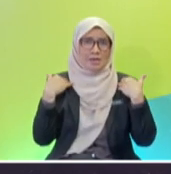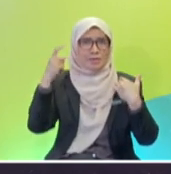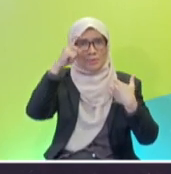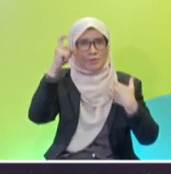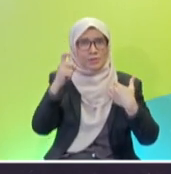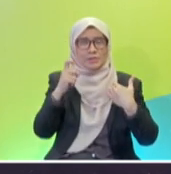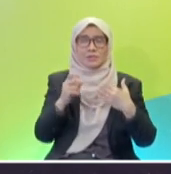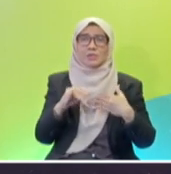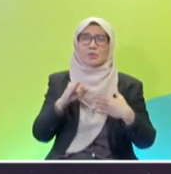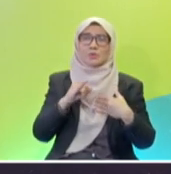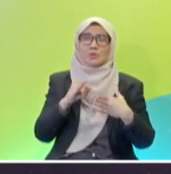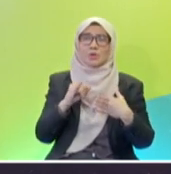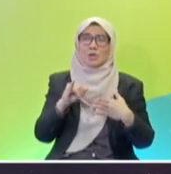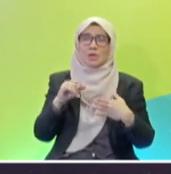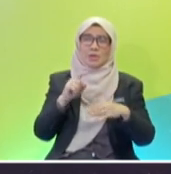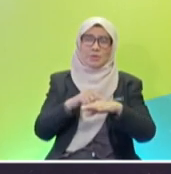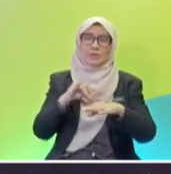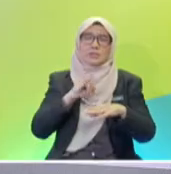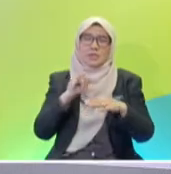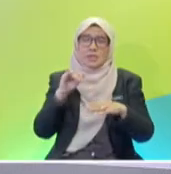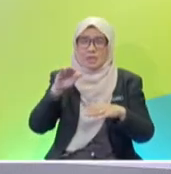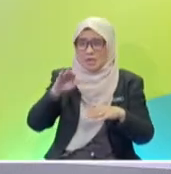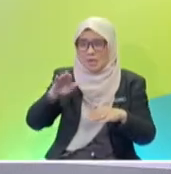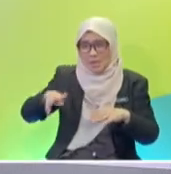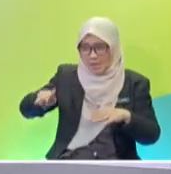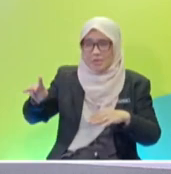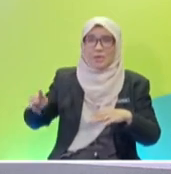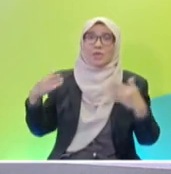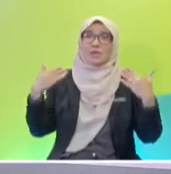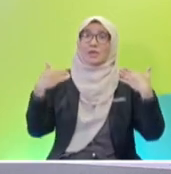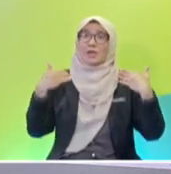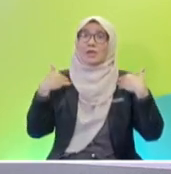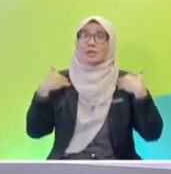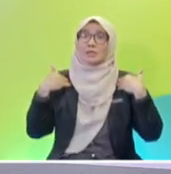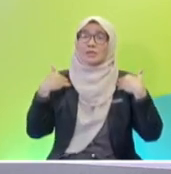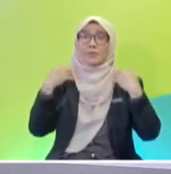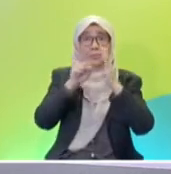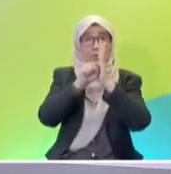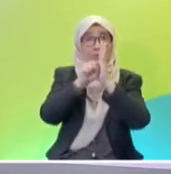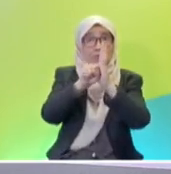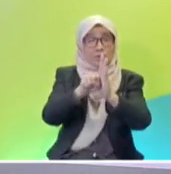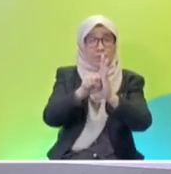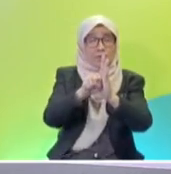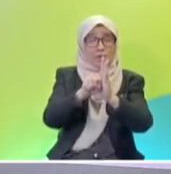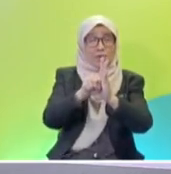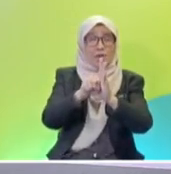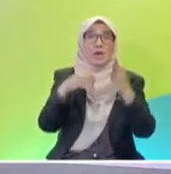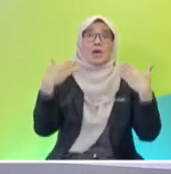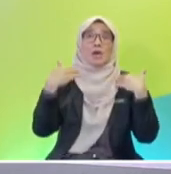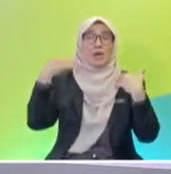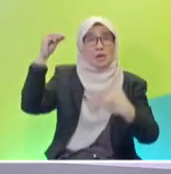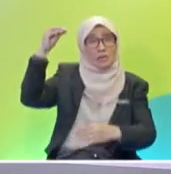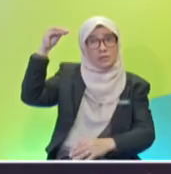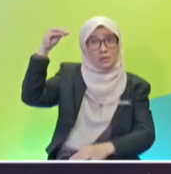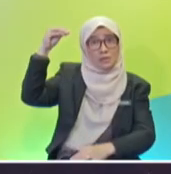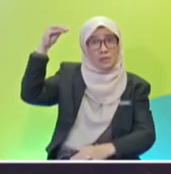kecil-kecil, Salih ada tengok satu persembahan cikgu yang menggunakan cahaya dengan pergerakan, cara guna kayu bentuk orang.